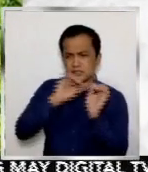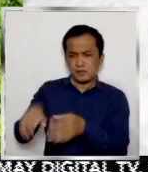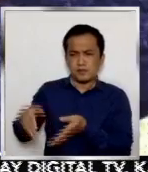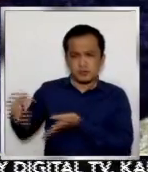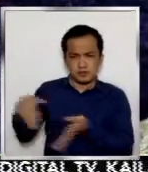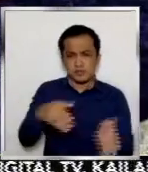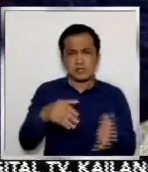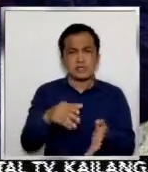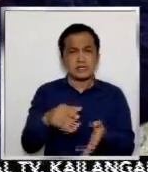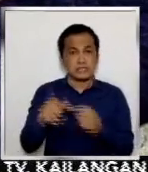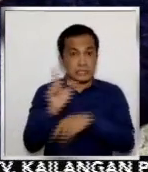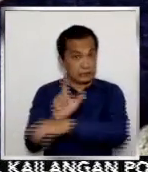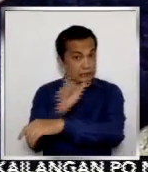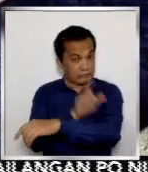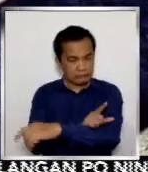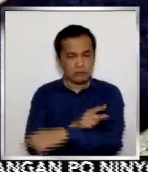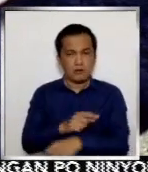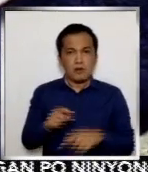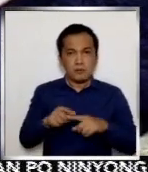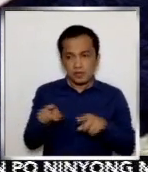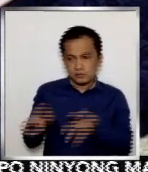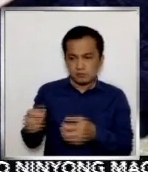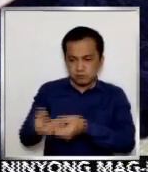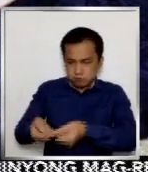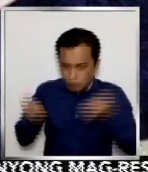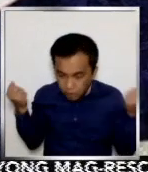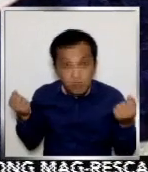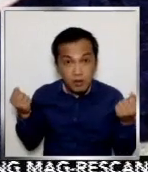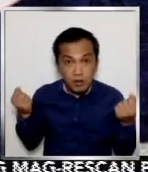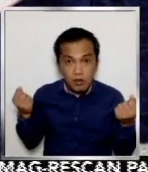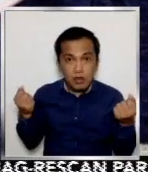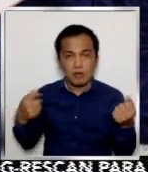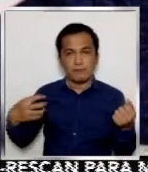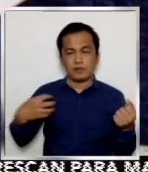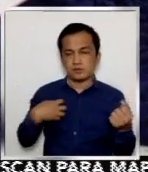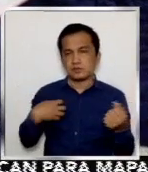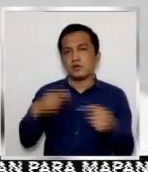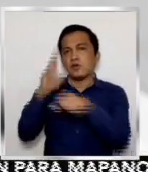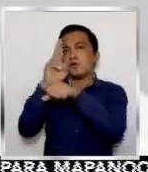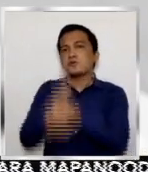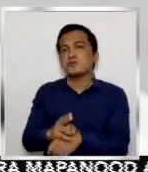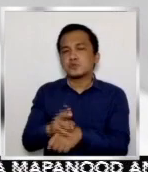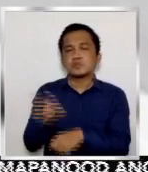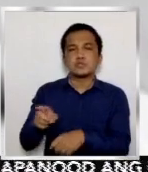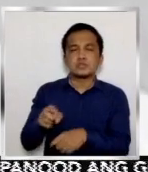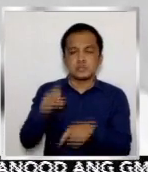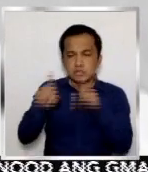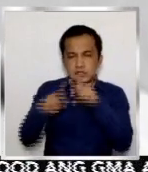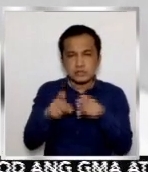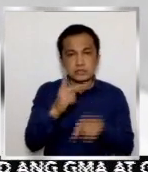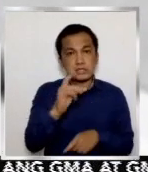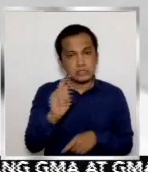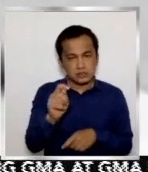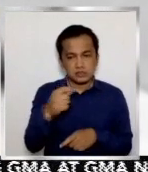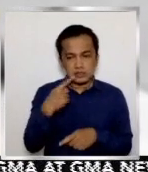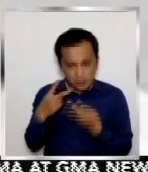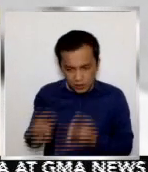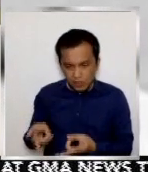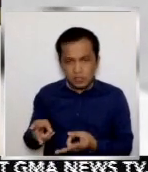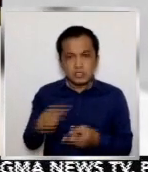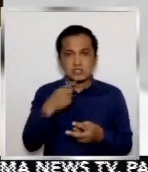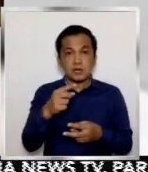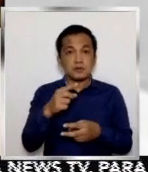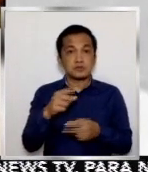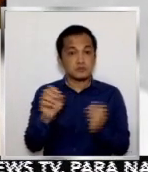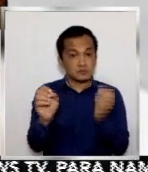Leyte. Pero nang buksan ito ng mga otoridad, gamit na rapid test kits ang nakita. Ayon sa municipal office, nakatanggap sila